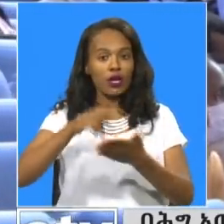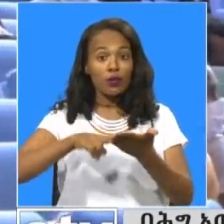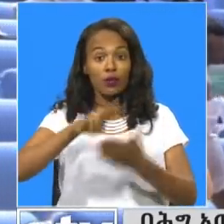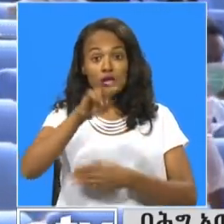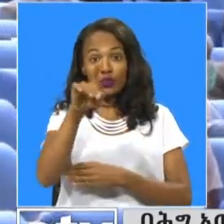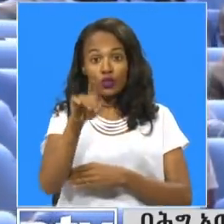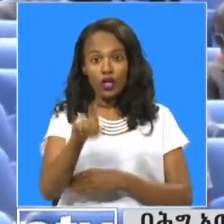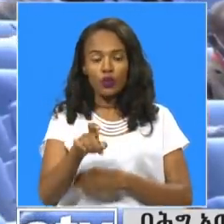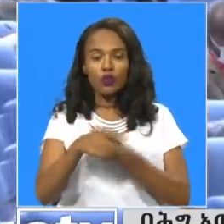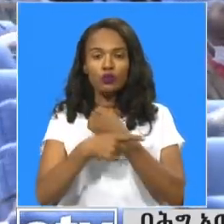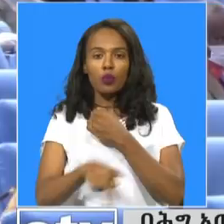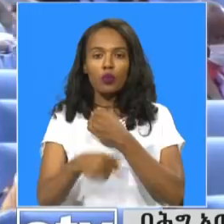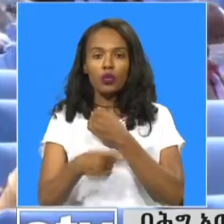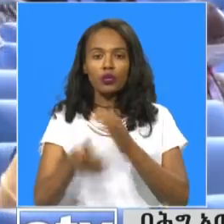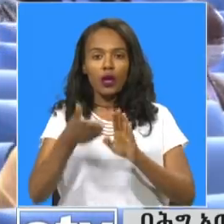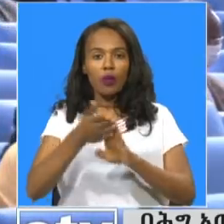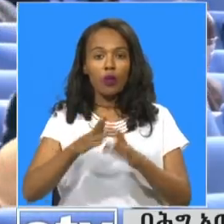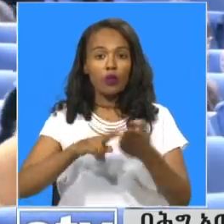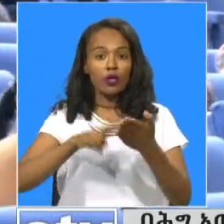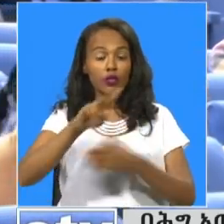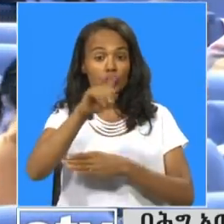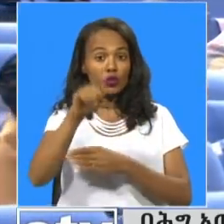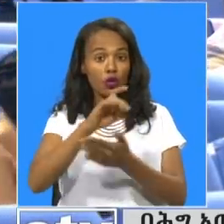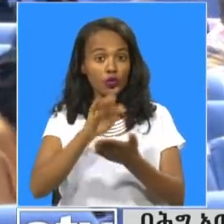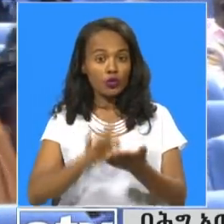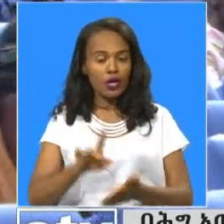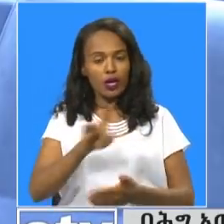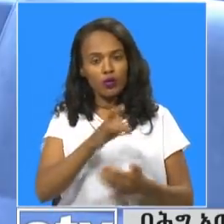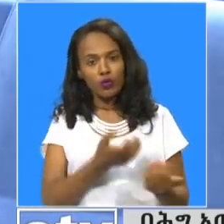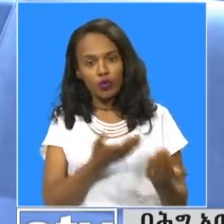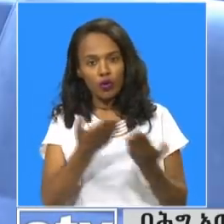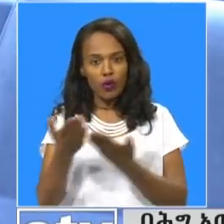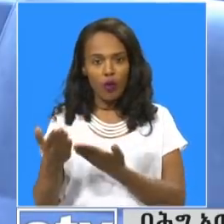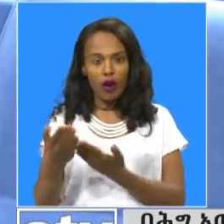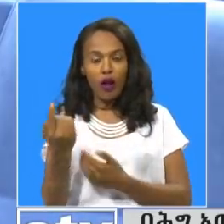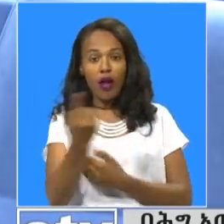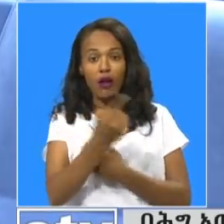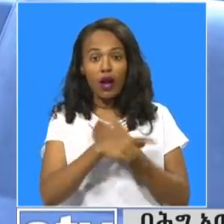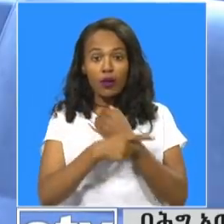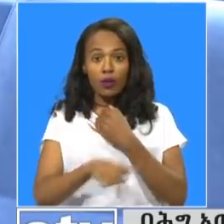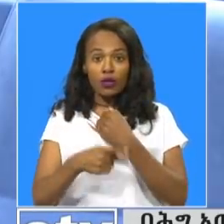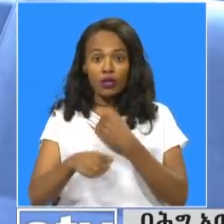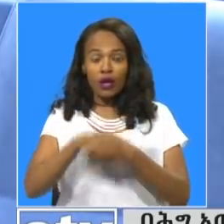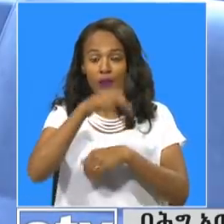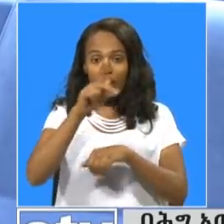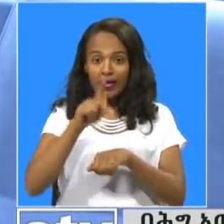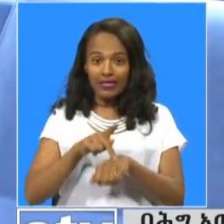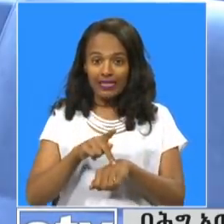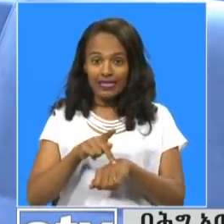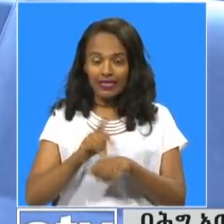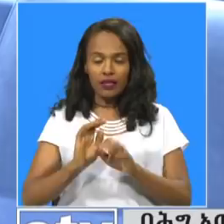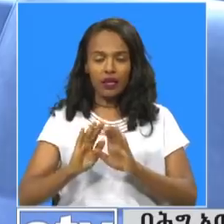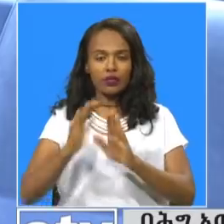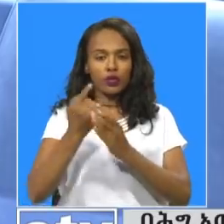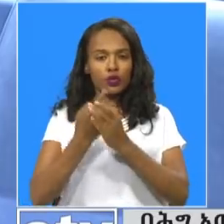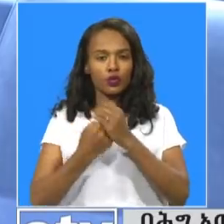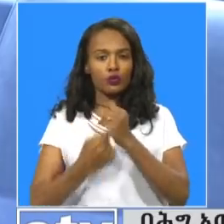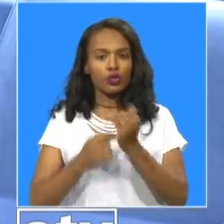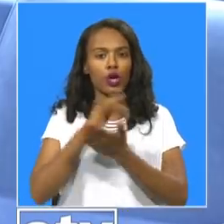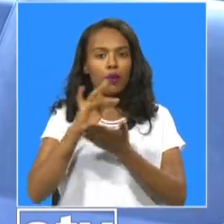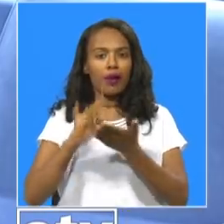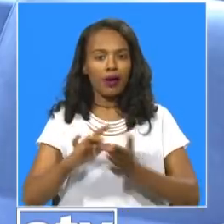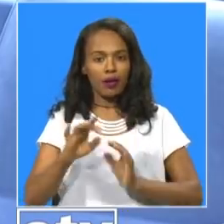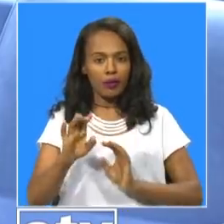ጥያቄዎች በፖለቲካው ዘርፍ ከተነሱ ጥያቄዎች መካከል ሆኖ ቀርቧል። አንዳንድ የፖለቲካ ፓርቲዎች ራሳቸውን ብቻ